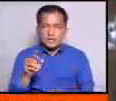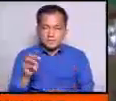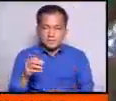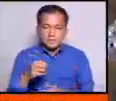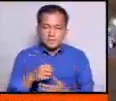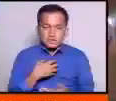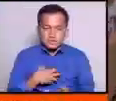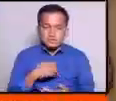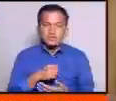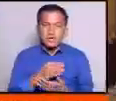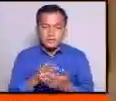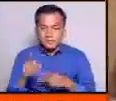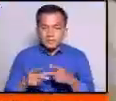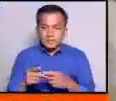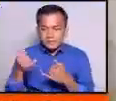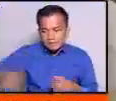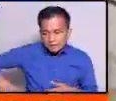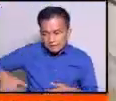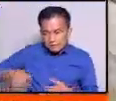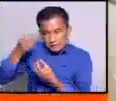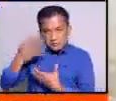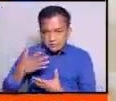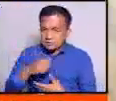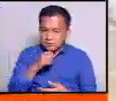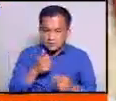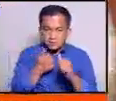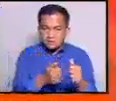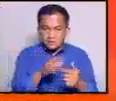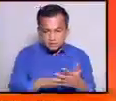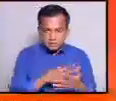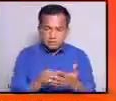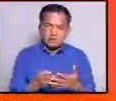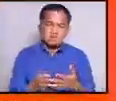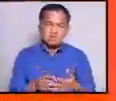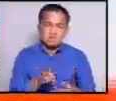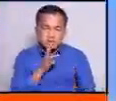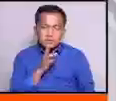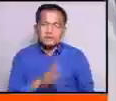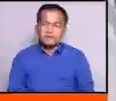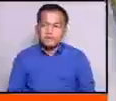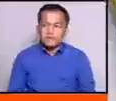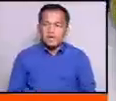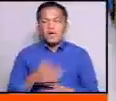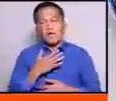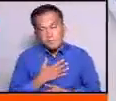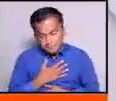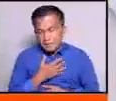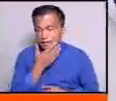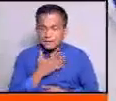ilang residente, huli na nga silang naabisuhan, hindi pa nasusunod ang schedule ng rasyon at balik ng tubig. Ay nako, sana naman